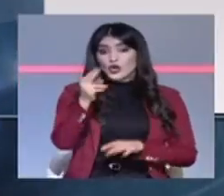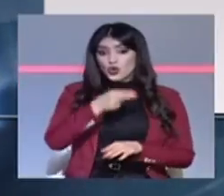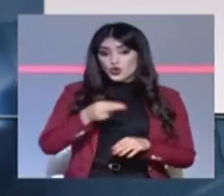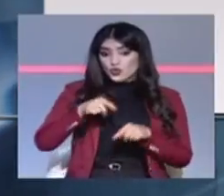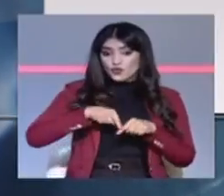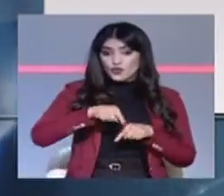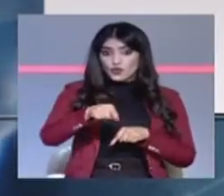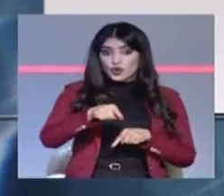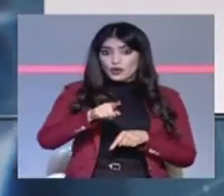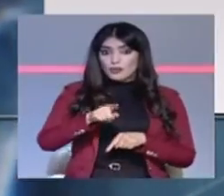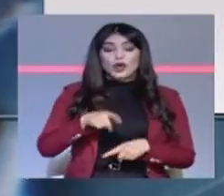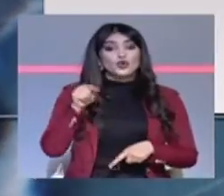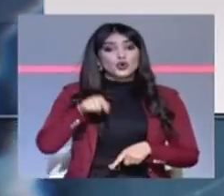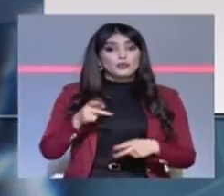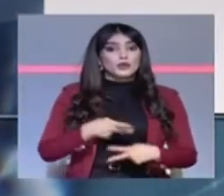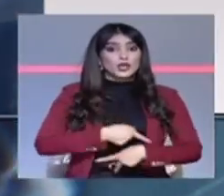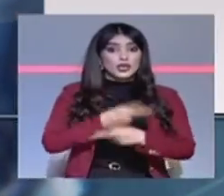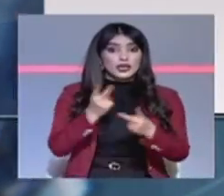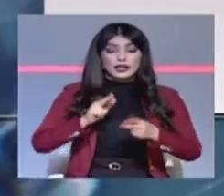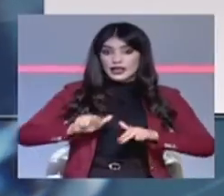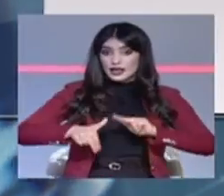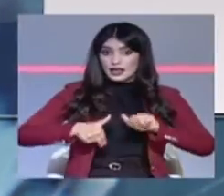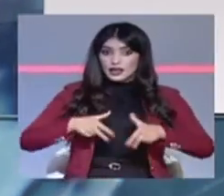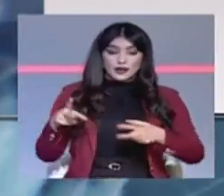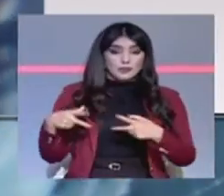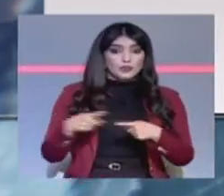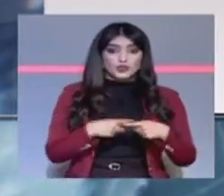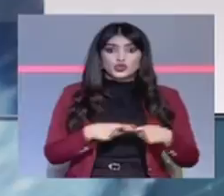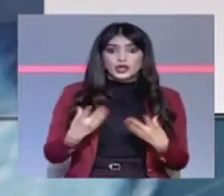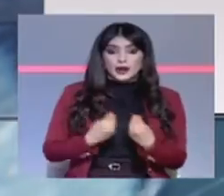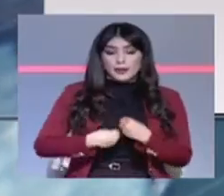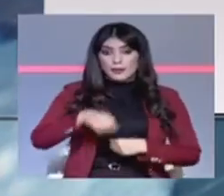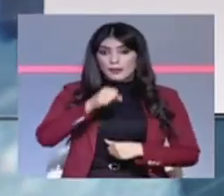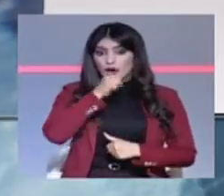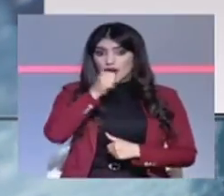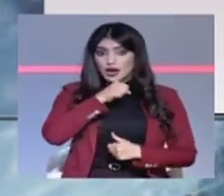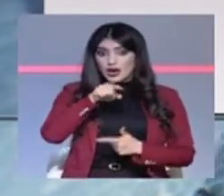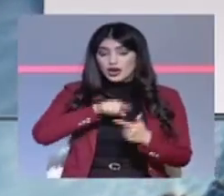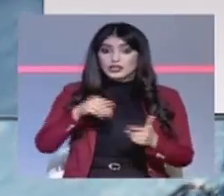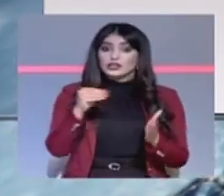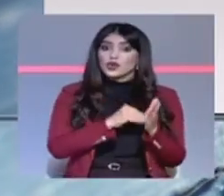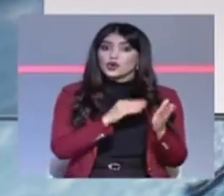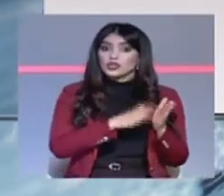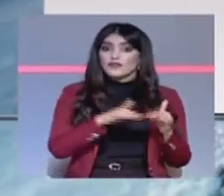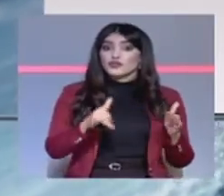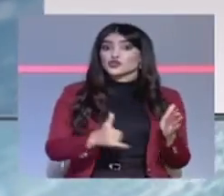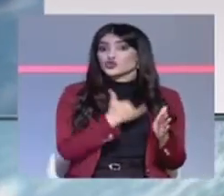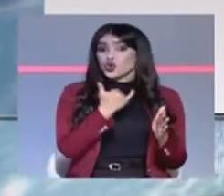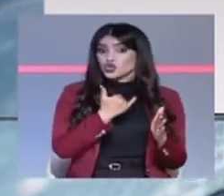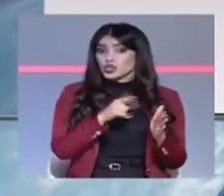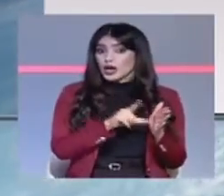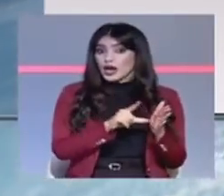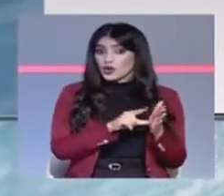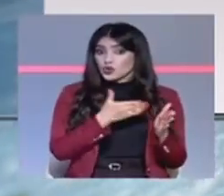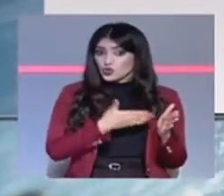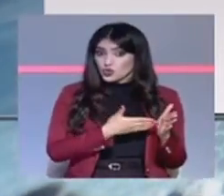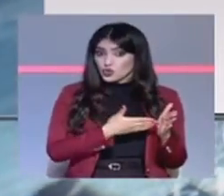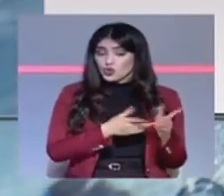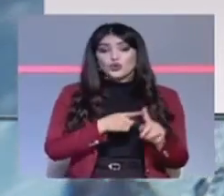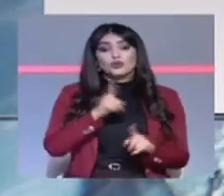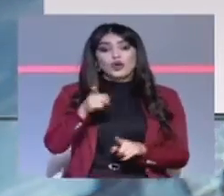والقاضي بنشر نص الاتفاقيه المشتركه للصحفيين التونسيين بالرائد الرسمي معتبرا ذلك انكارا